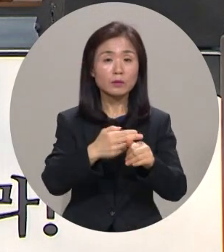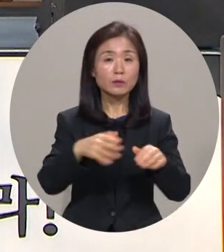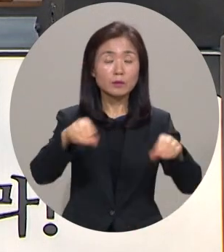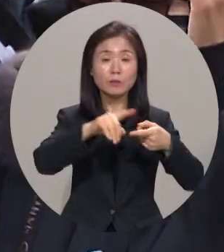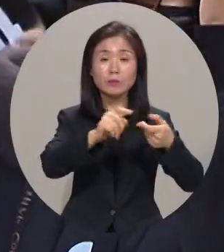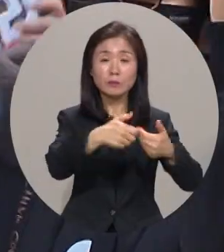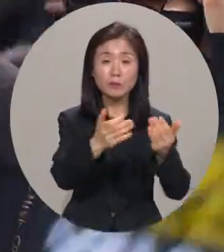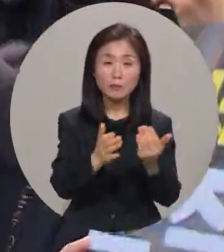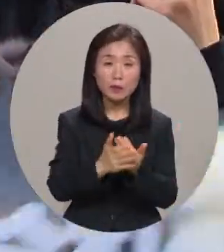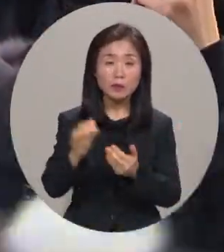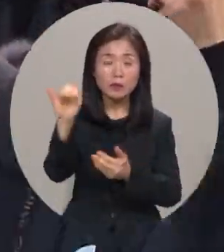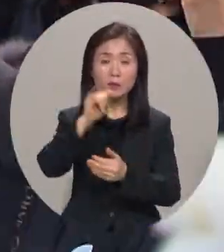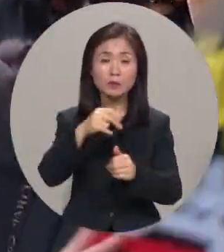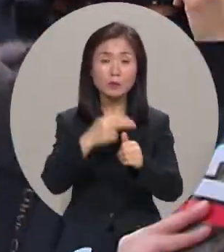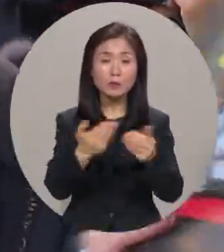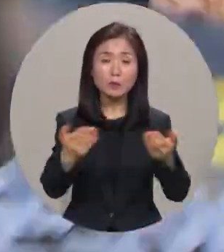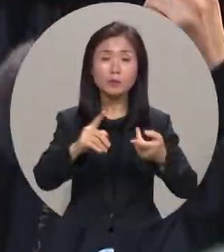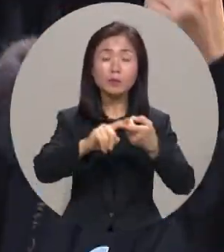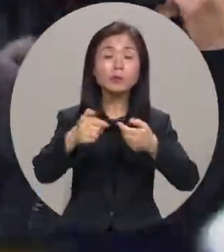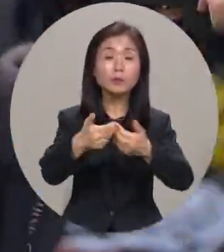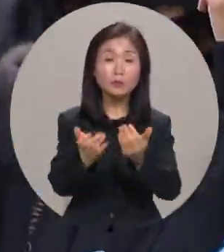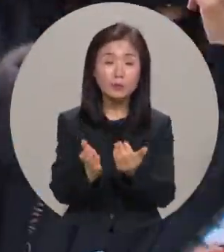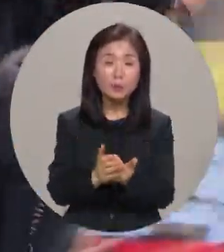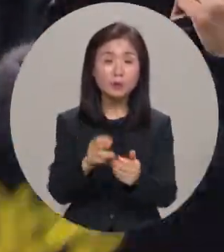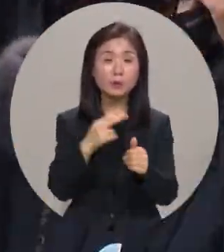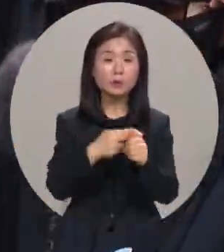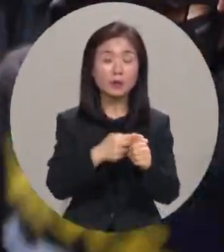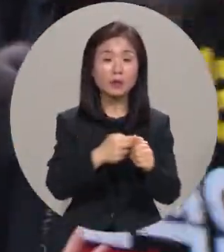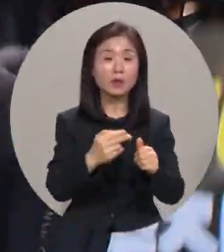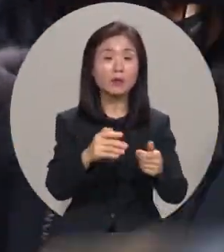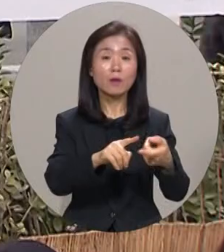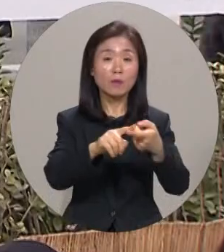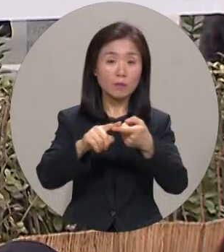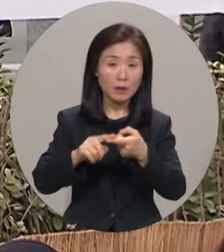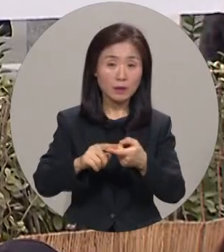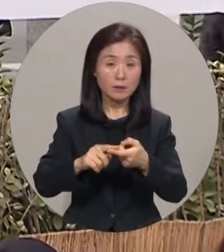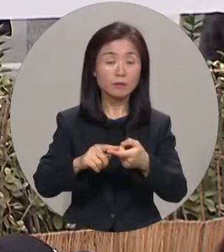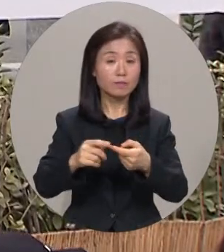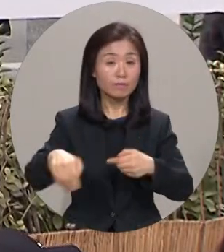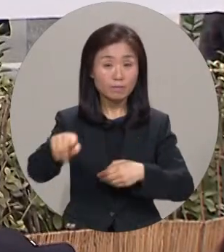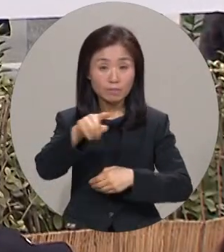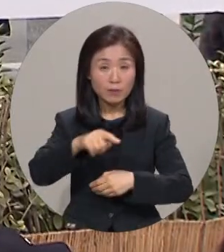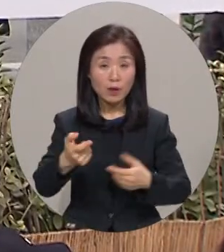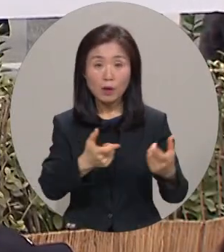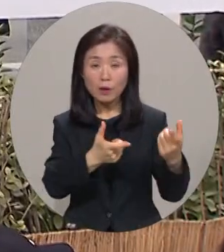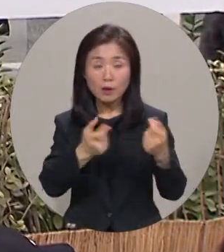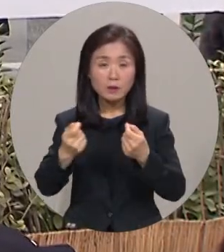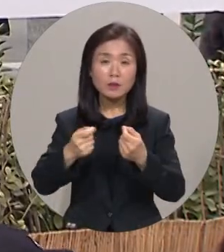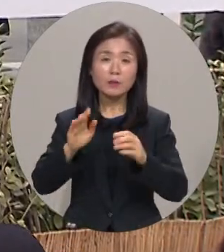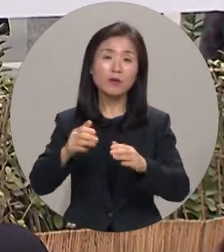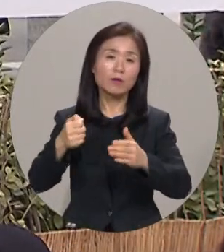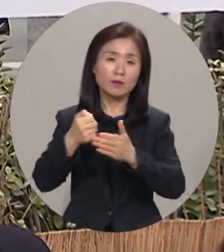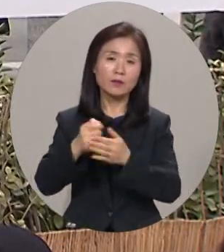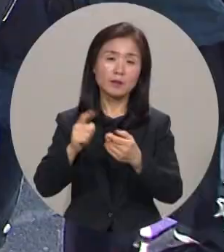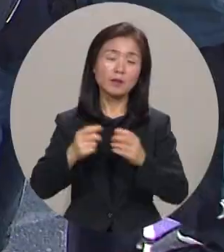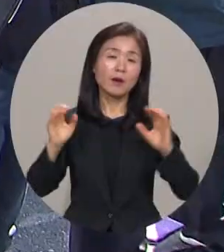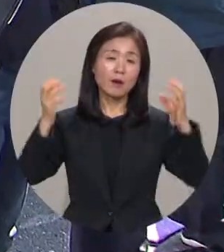한국교원단체총연합회와 전국교직원노동조합, 교사노동조합연맹 등 교원단체들은 한 목소리로 이번 결정을